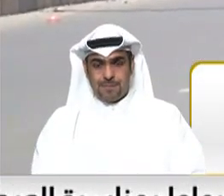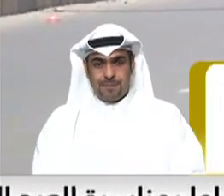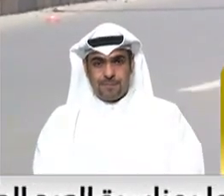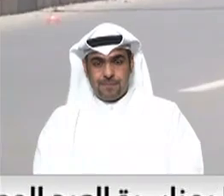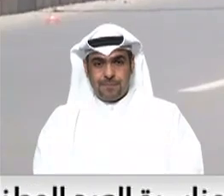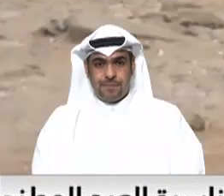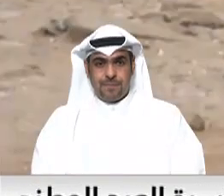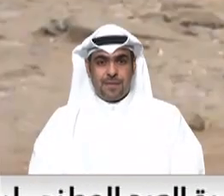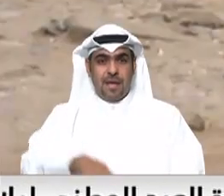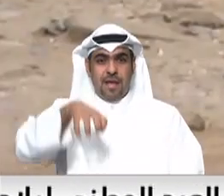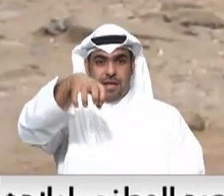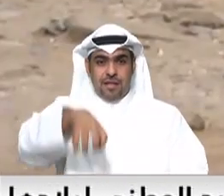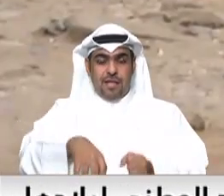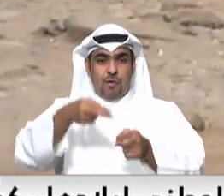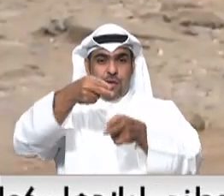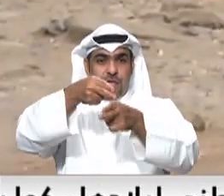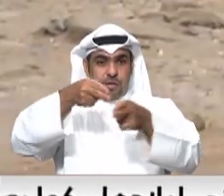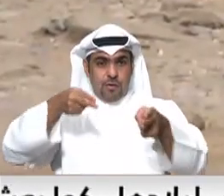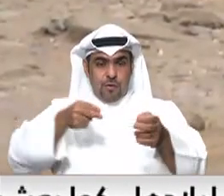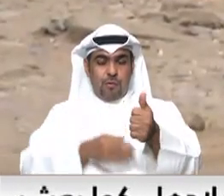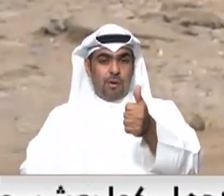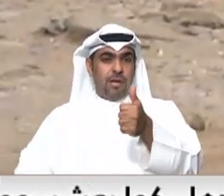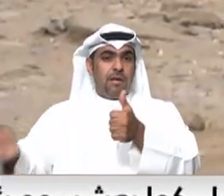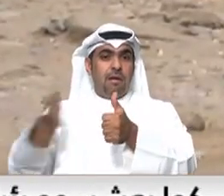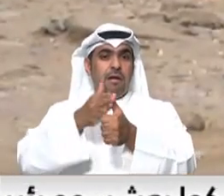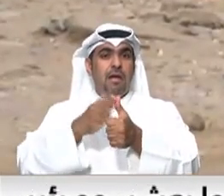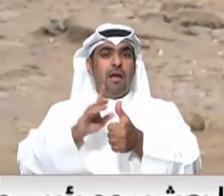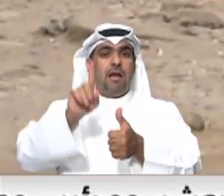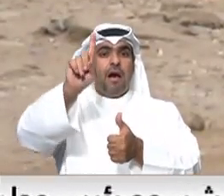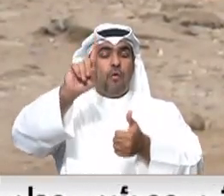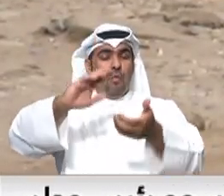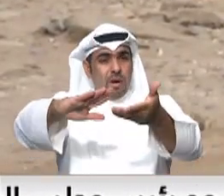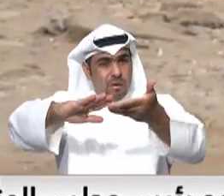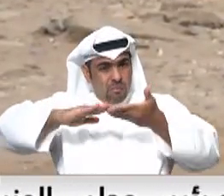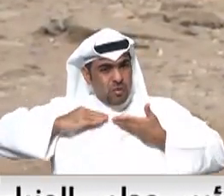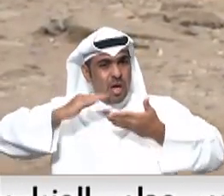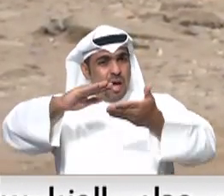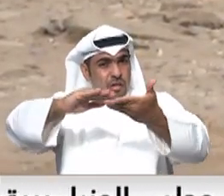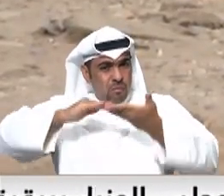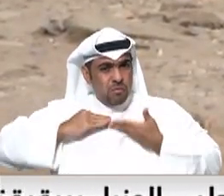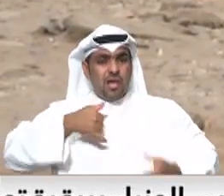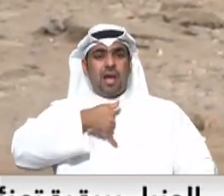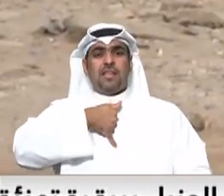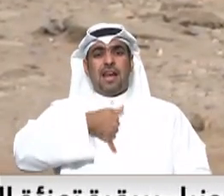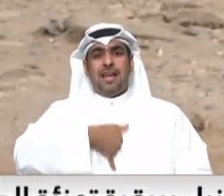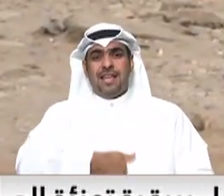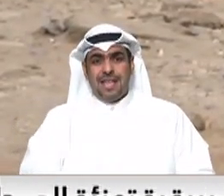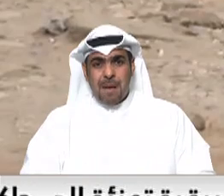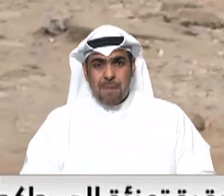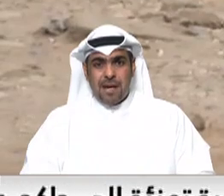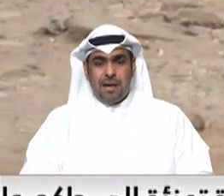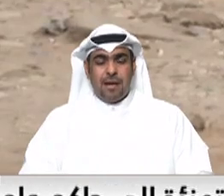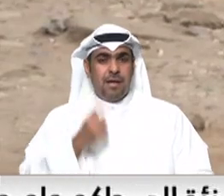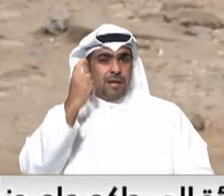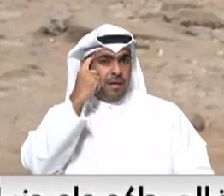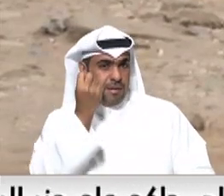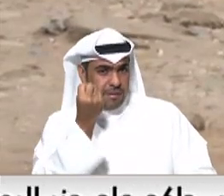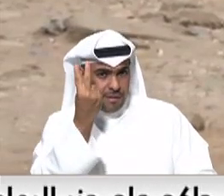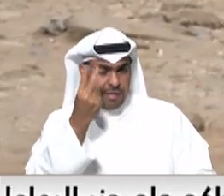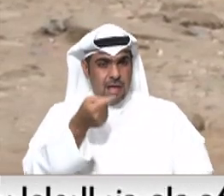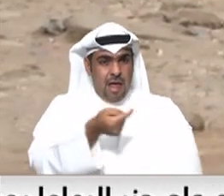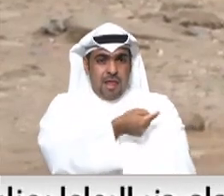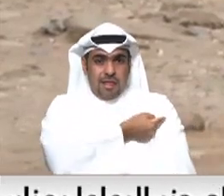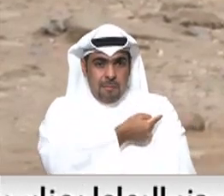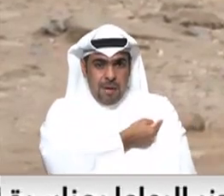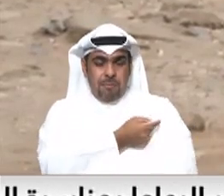تظل دولة الكويت هي صاحبة النصيب الأكبر في مد يد العون لليمنيين في مشاريعها، خاصة تلك